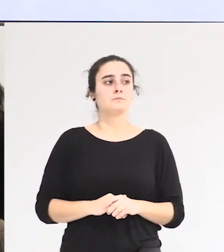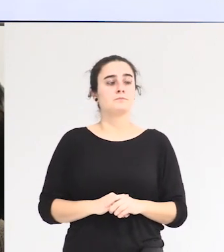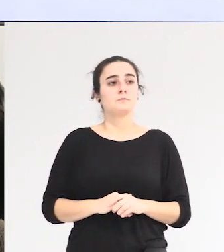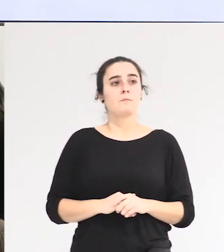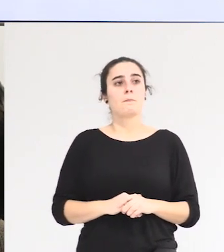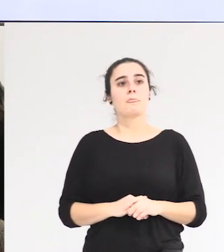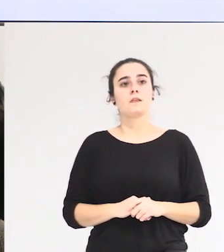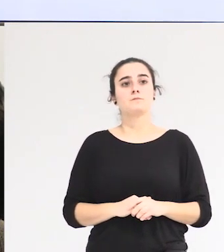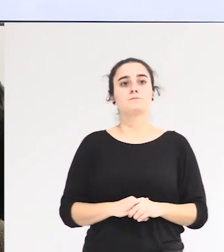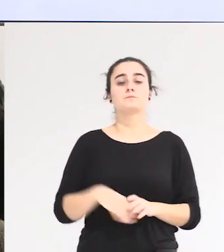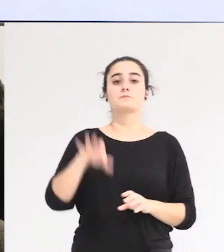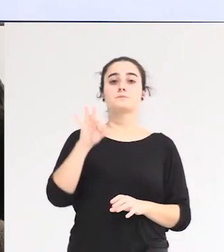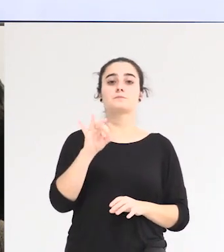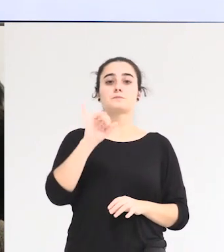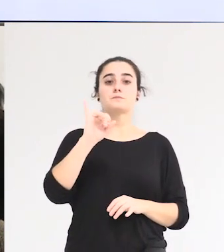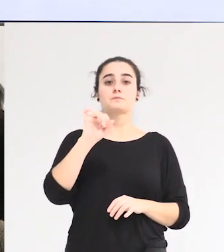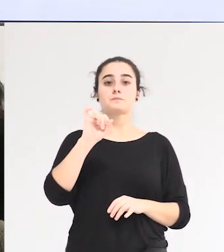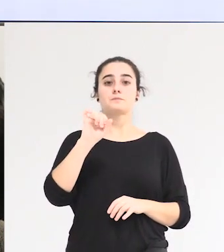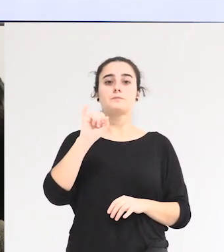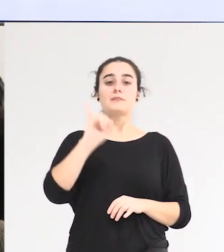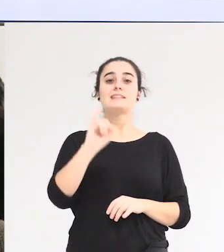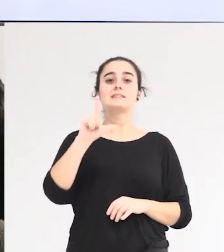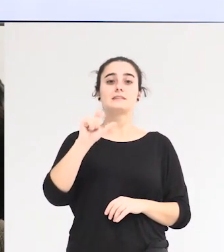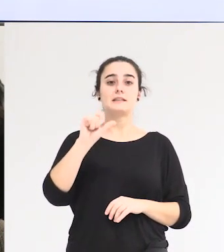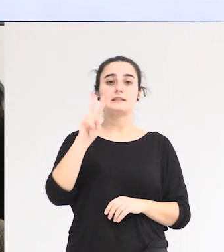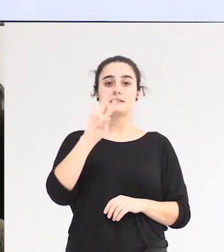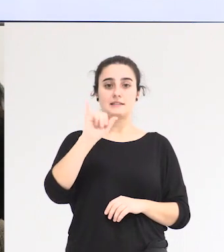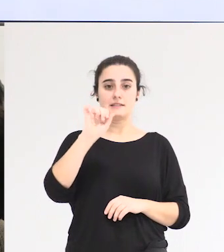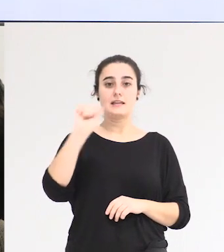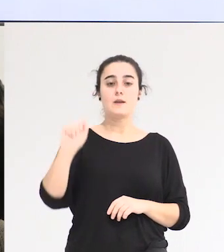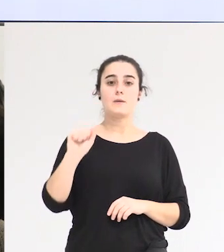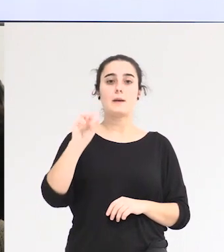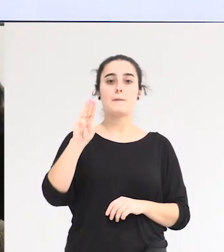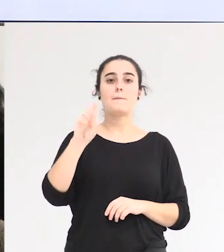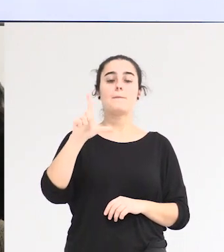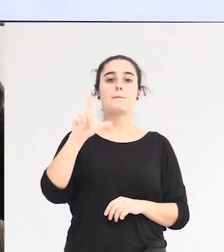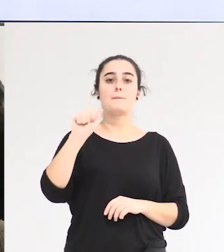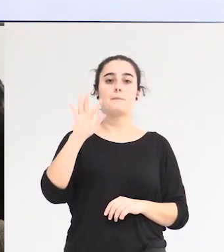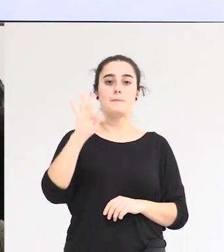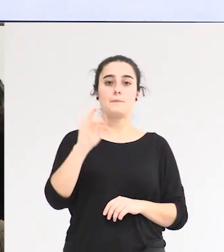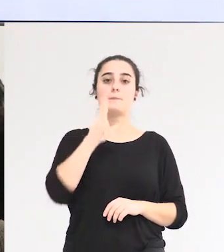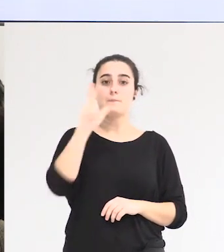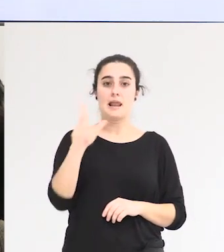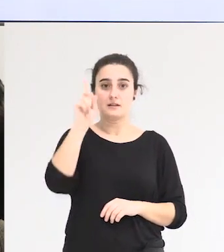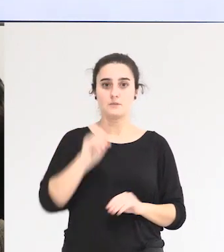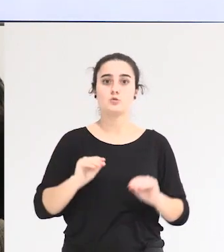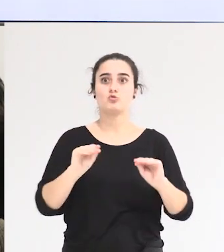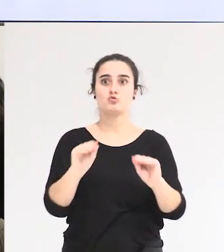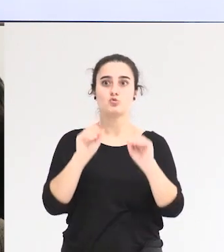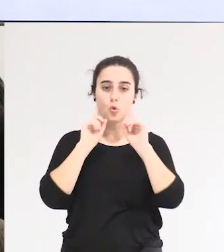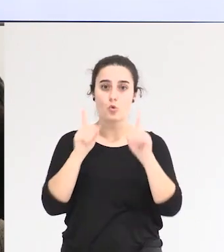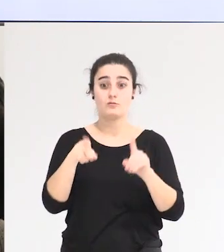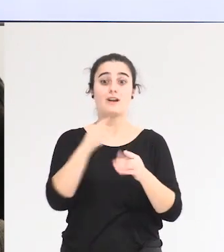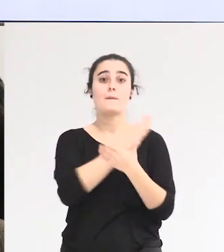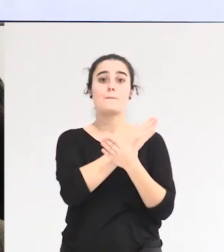Gero badago Silvia Plazen kasua, eta nik hasiera batean ere sartzen nuen beste besteen sakuan, ezta? Silvia Plaza izan zen